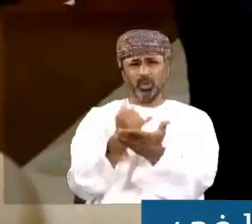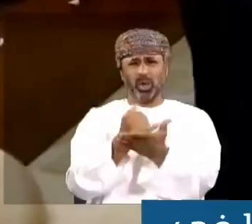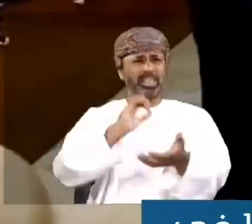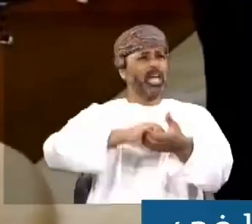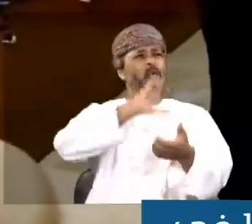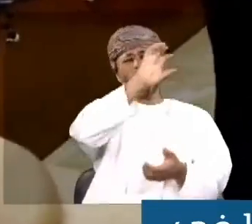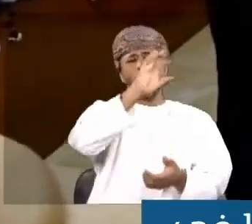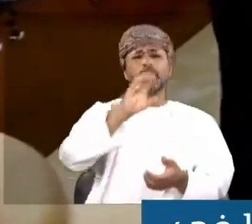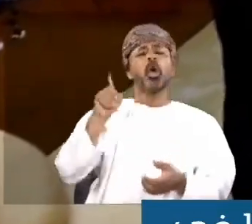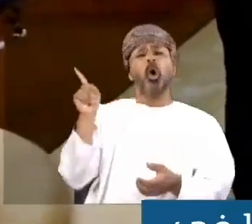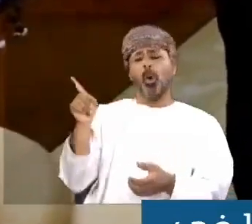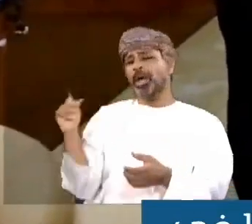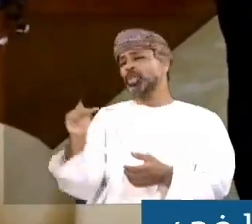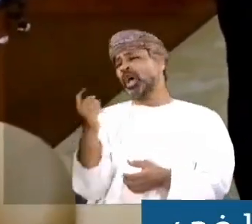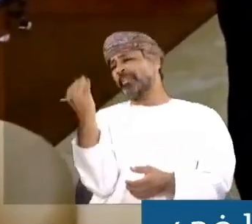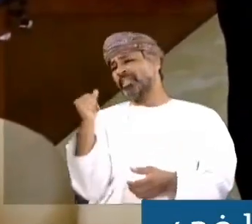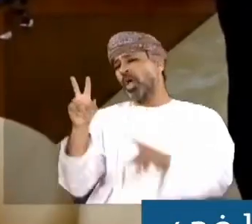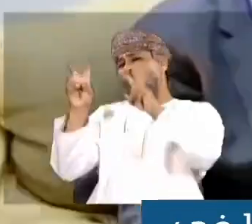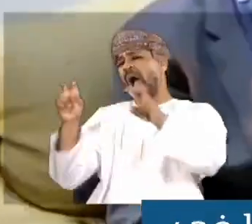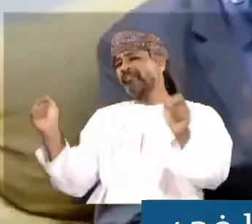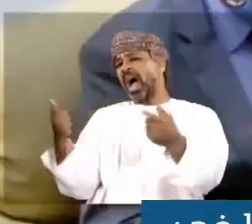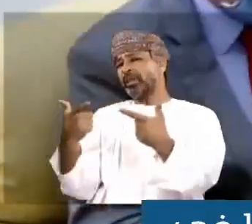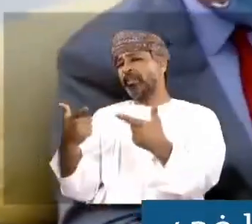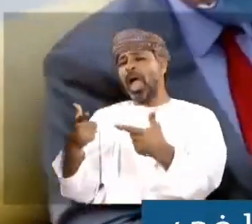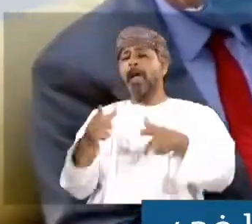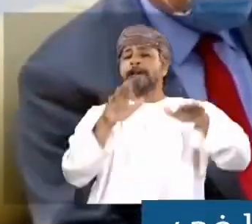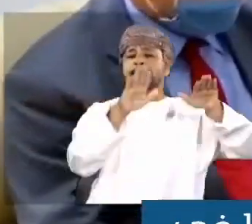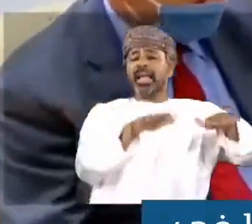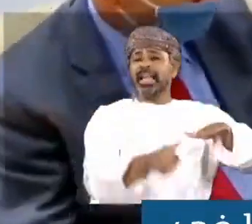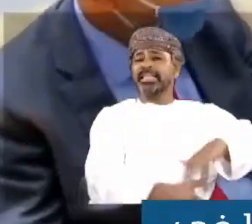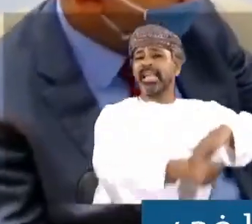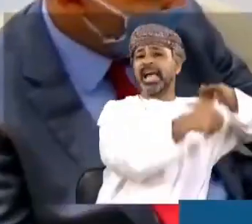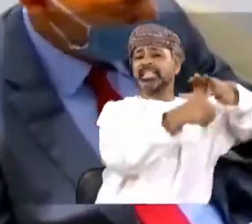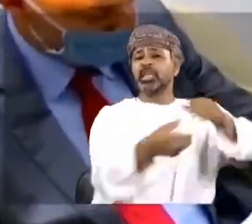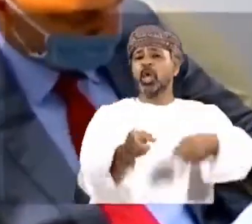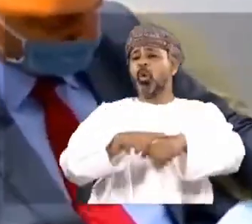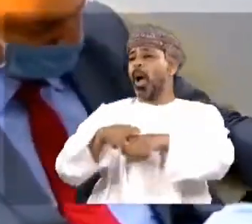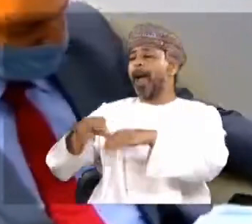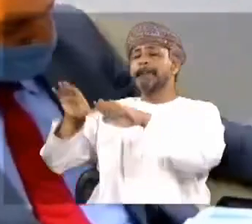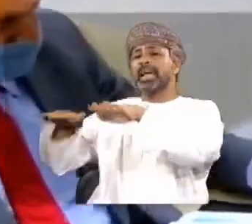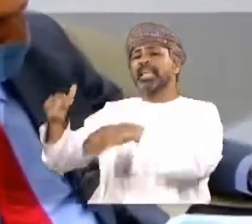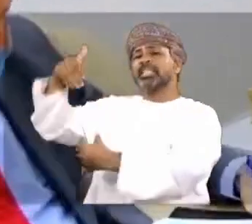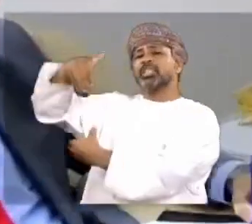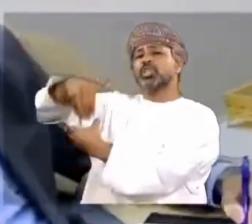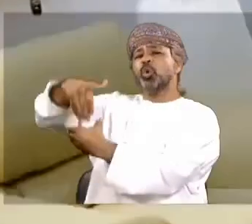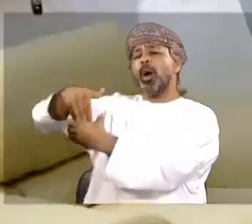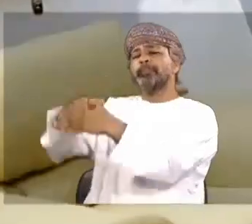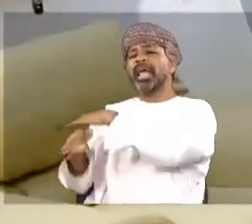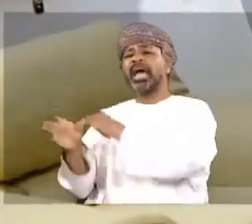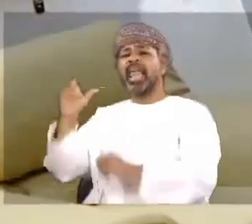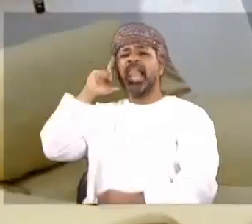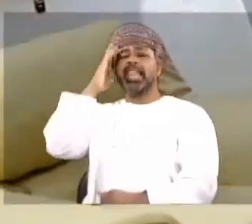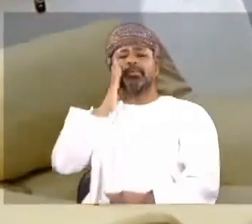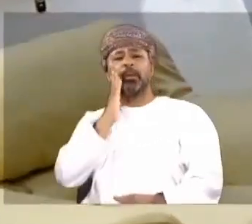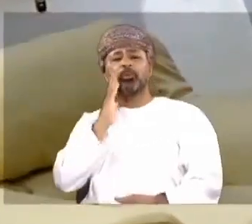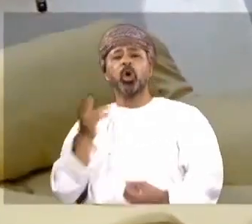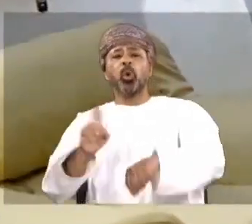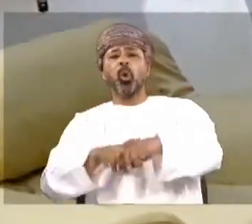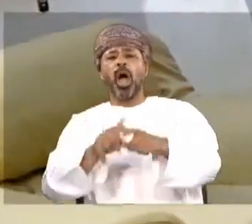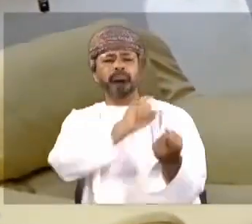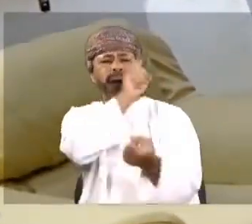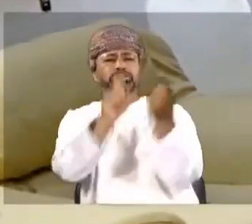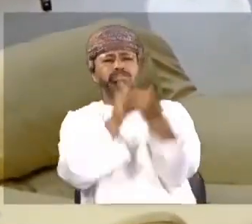إطلاق النار المبرم الشهر الماضي بين المجلس الرئاسي ومجلس النواب في ليبيا، مشيرا إلى أنه ناقش